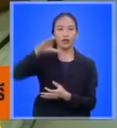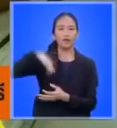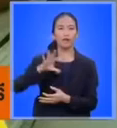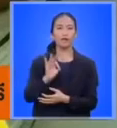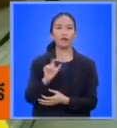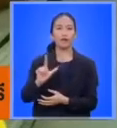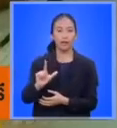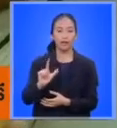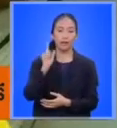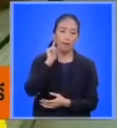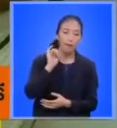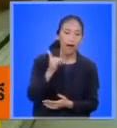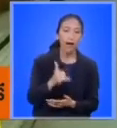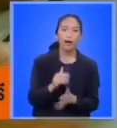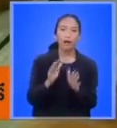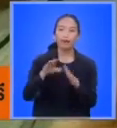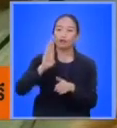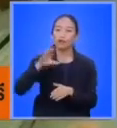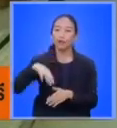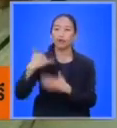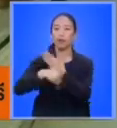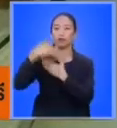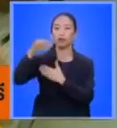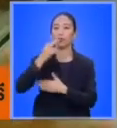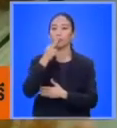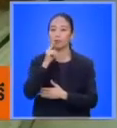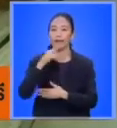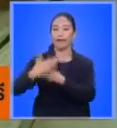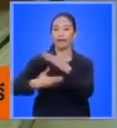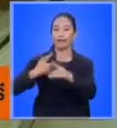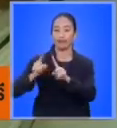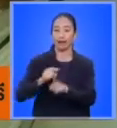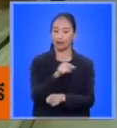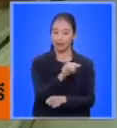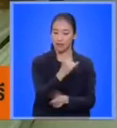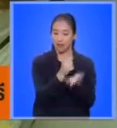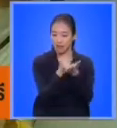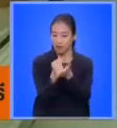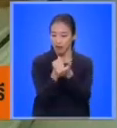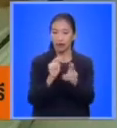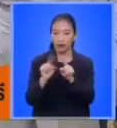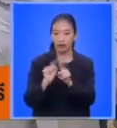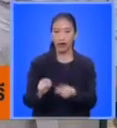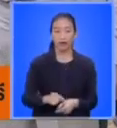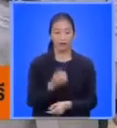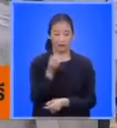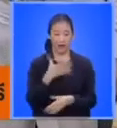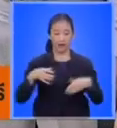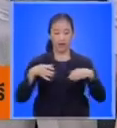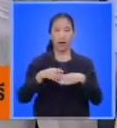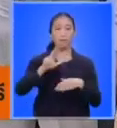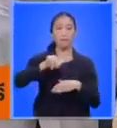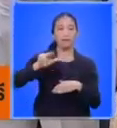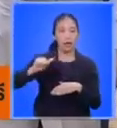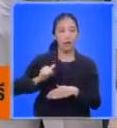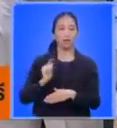เป็นบริษัทบุหรี่ของต่างประเทศโดยทีมกิจการพิเศษของพรรคเพื่อไทยก็จะเป็นผู้อภิปรายหลักนะครับส่วนร้อยเอกธร